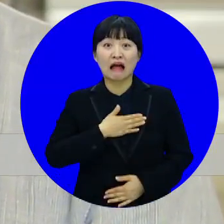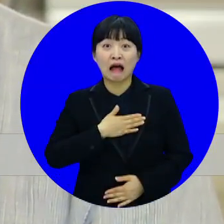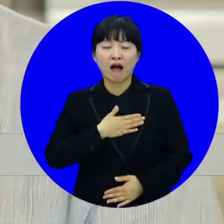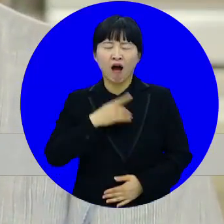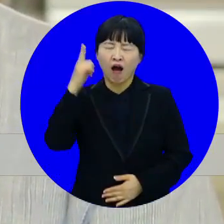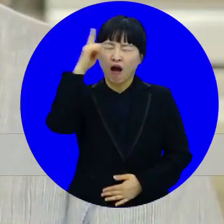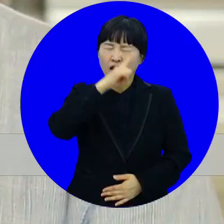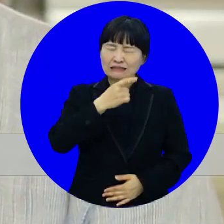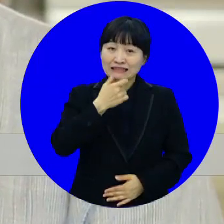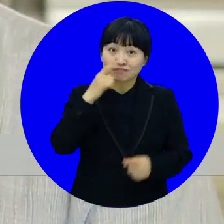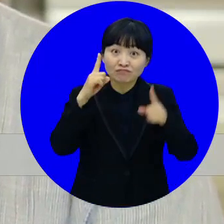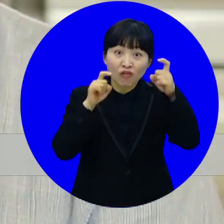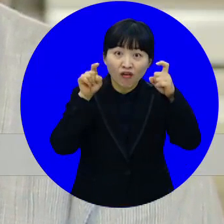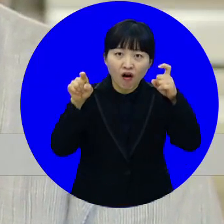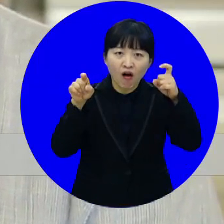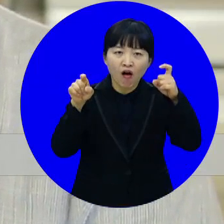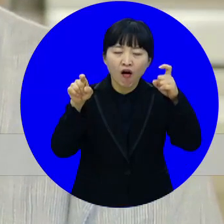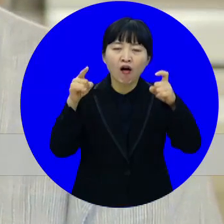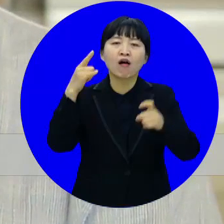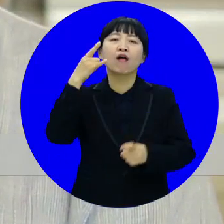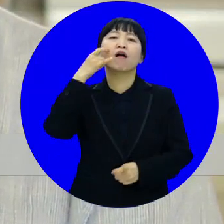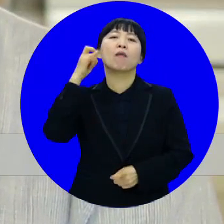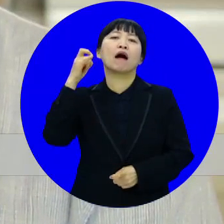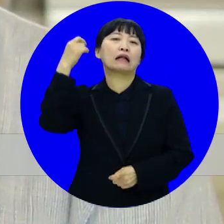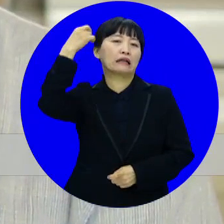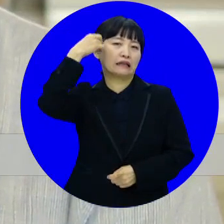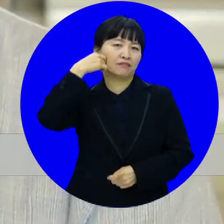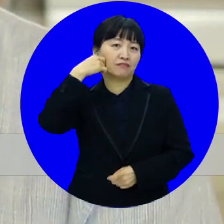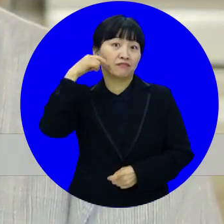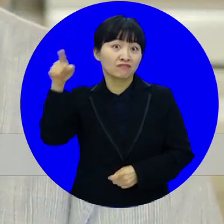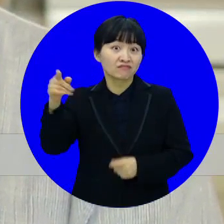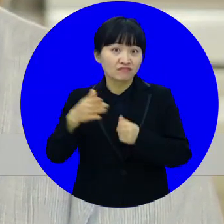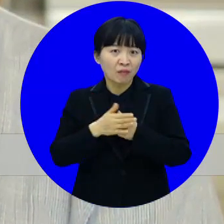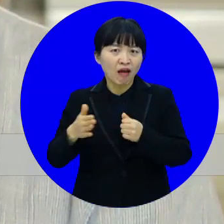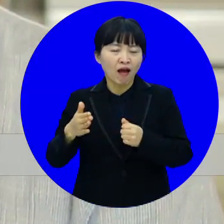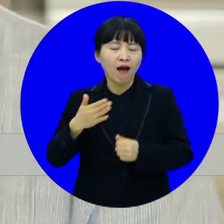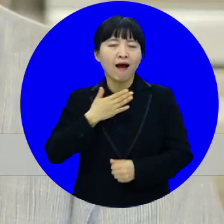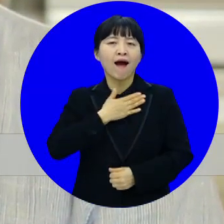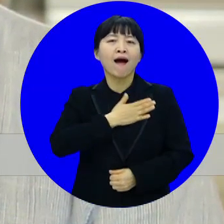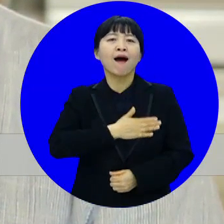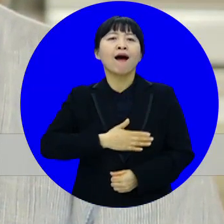표정들이 있거든요. 미나 엄마한테 느꼈던 그런 표정들이 있는데